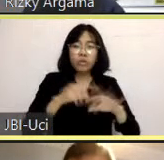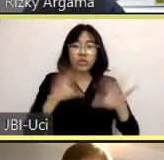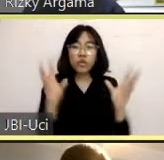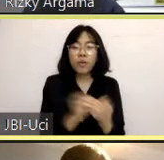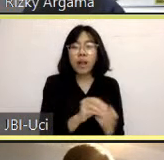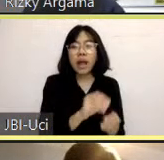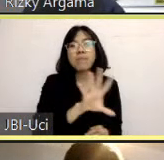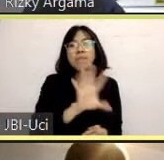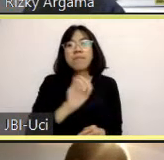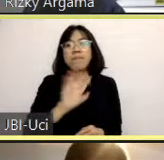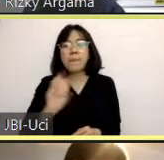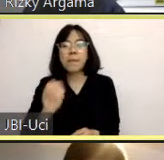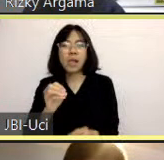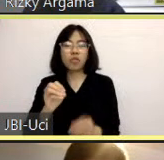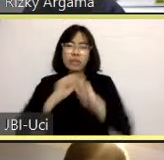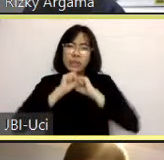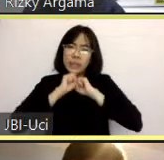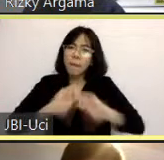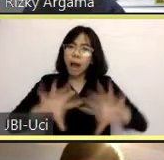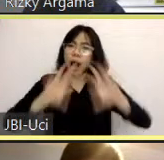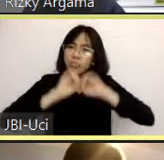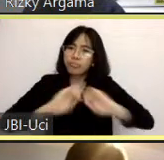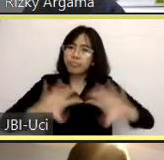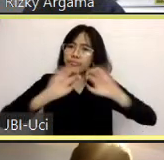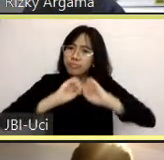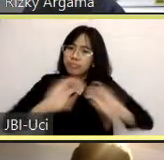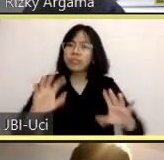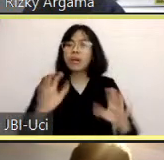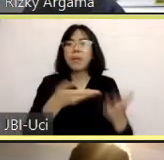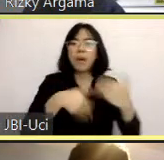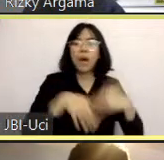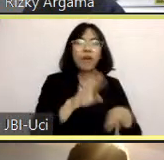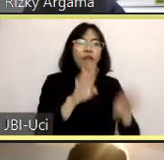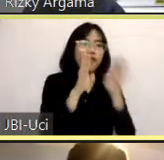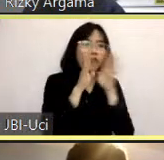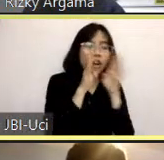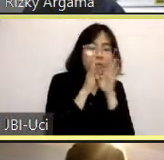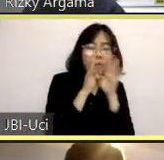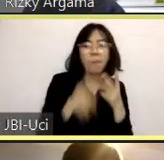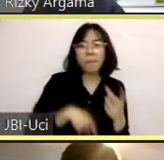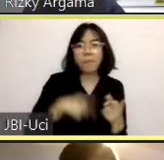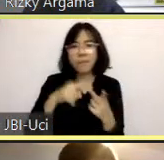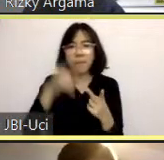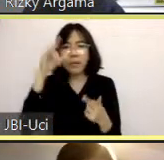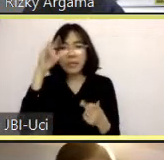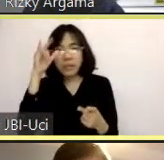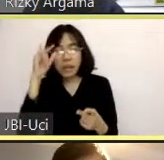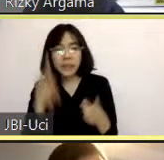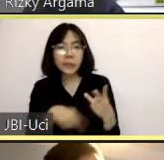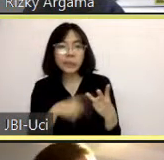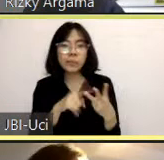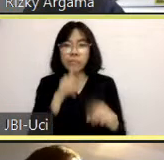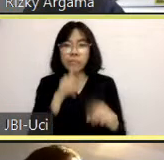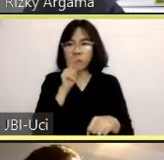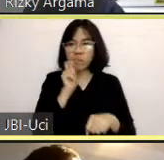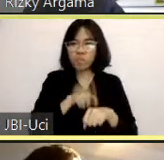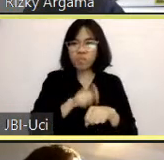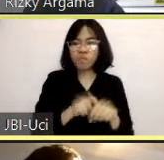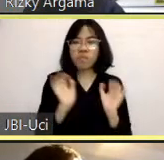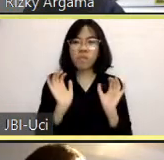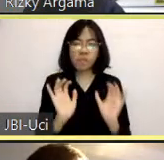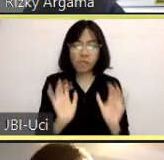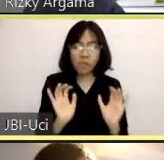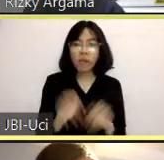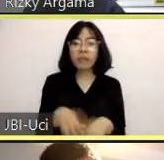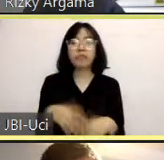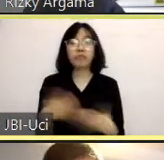platform, baik itu Facebook, Instagram, Twitter, dan seterusnya. Bahkan disampaikan lebih lanjut, Kepolisian Republik Indonesia telah menangani kasus hoax